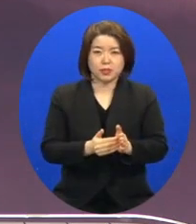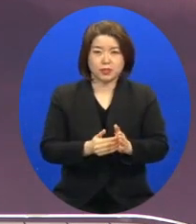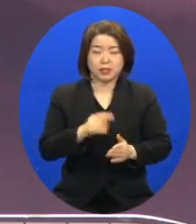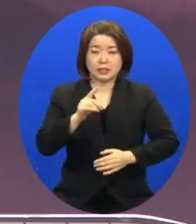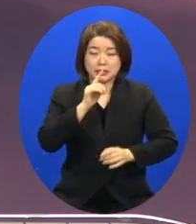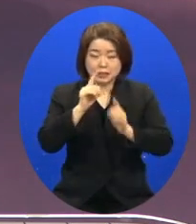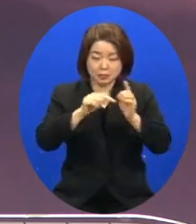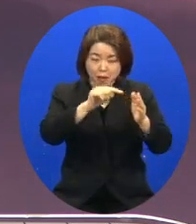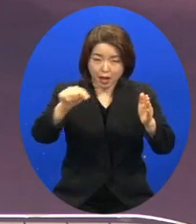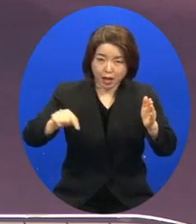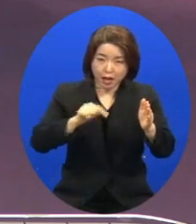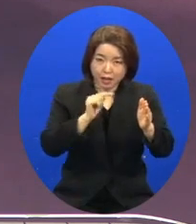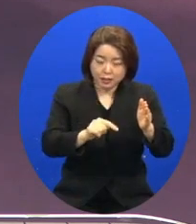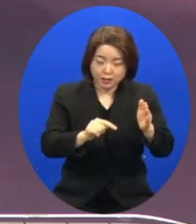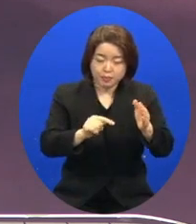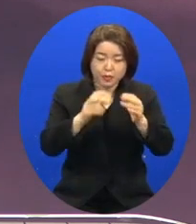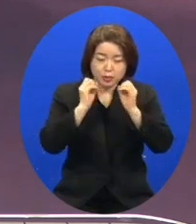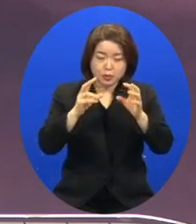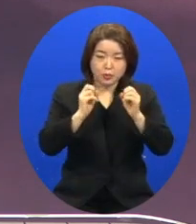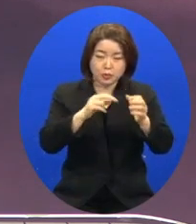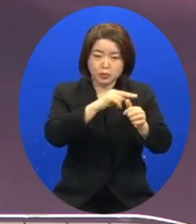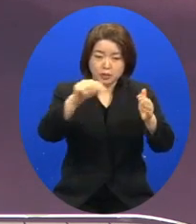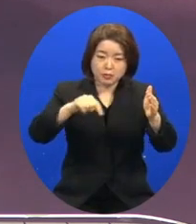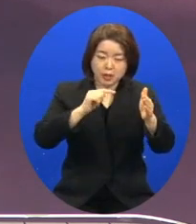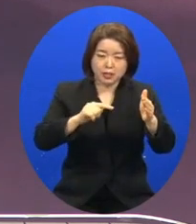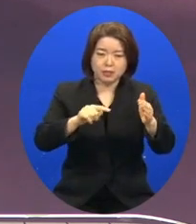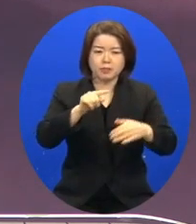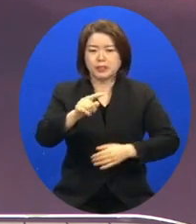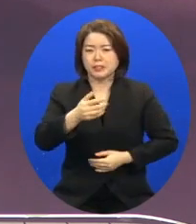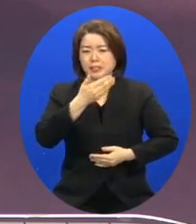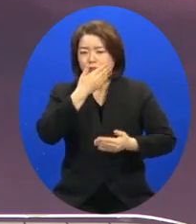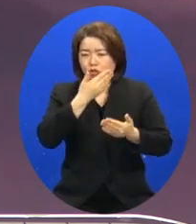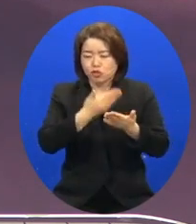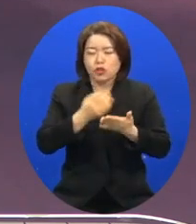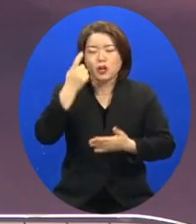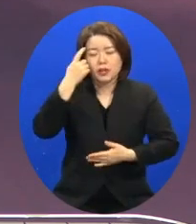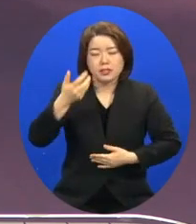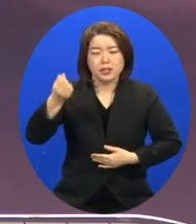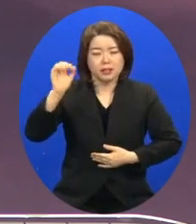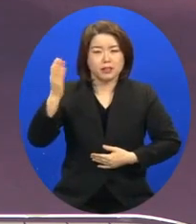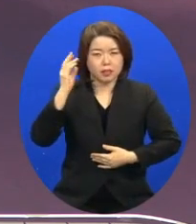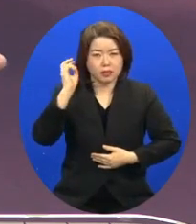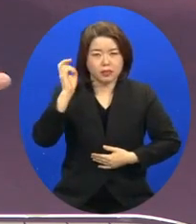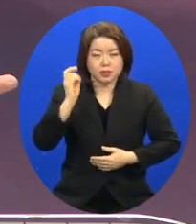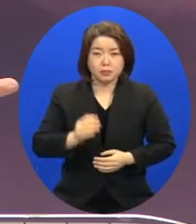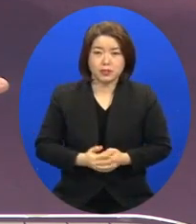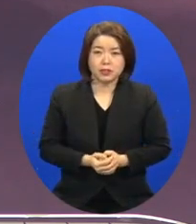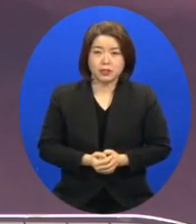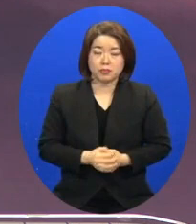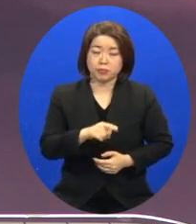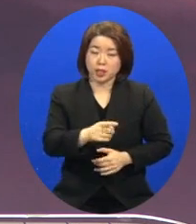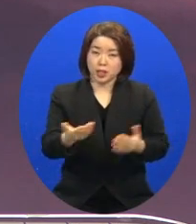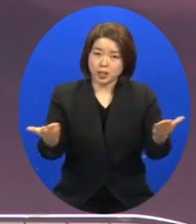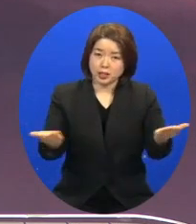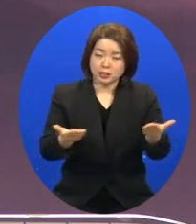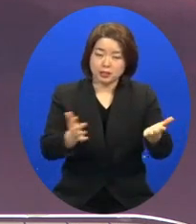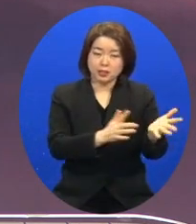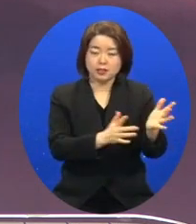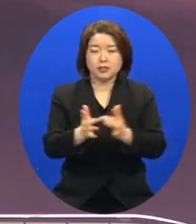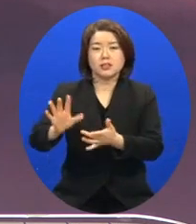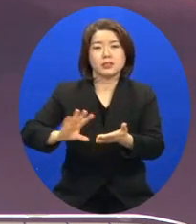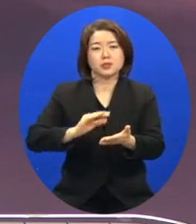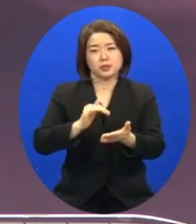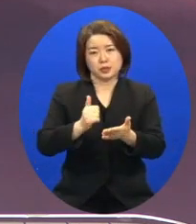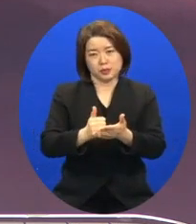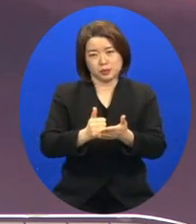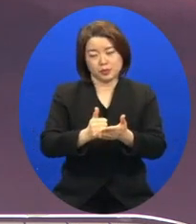선교사님들 안에 그게 가장 중요하게 느껴졌다는 거죠. 이 일이 예수 그리스도로 일어나는 가장